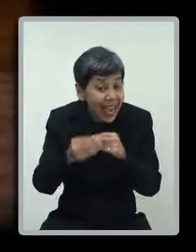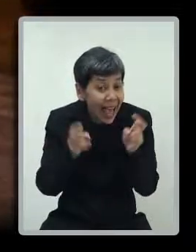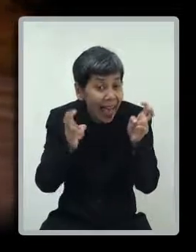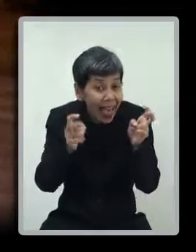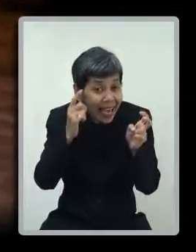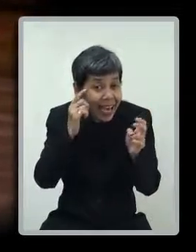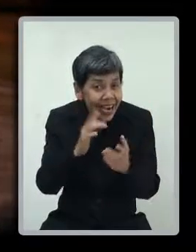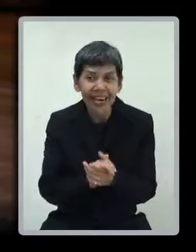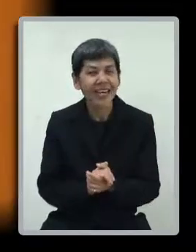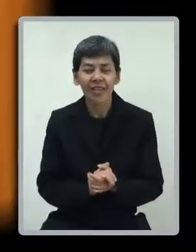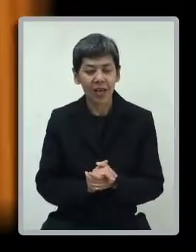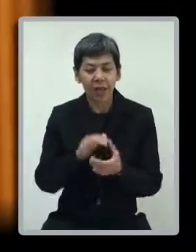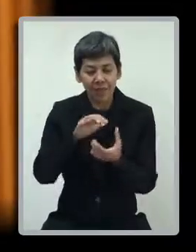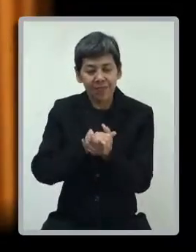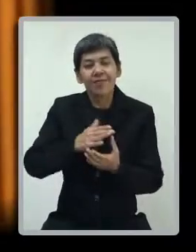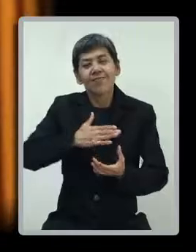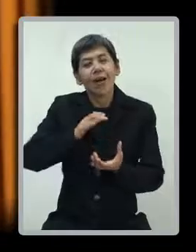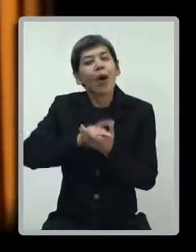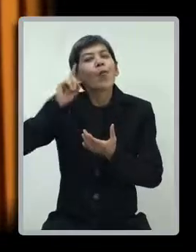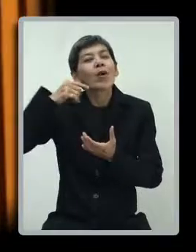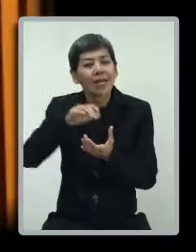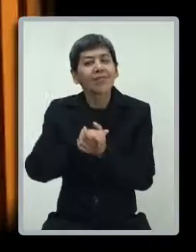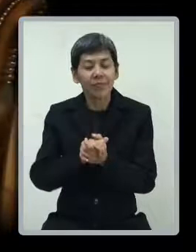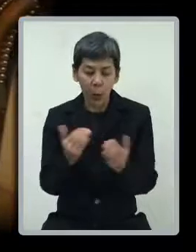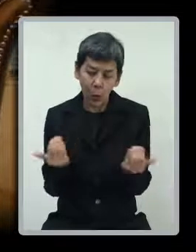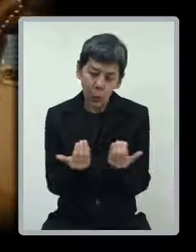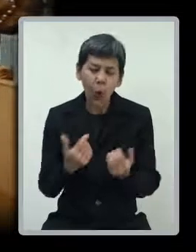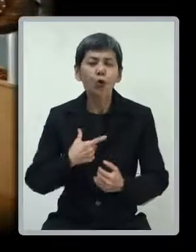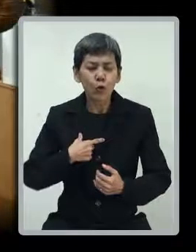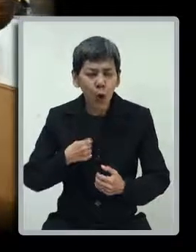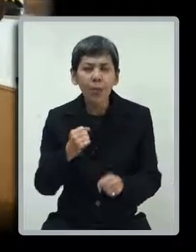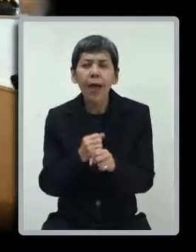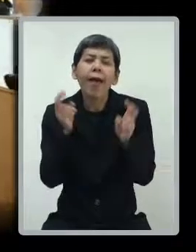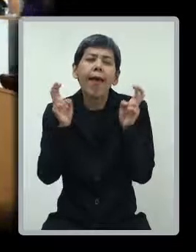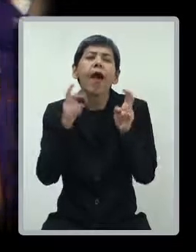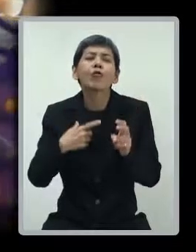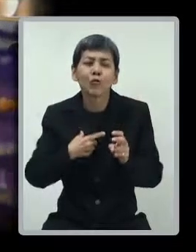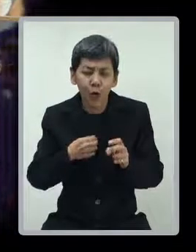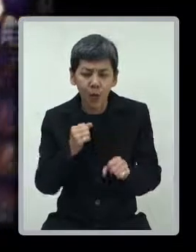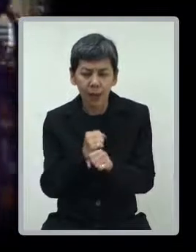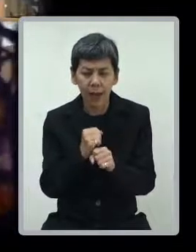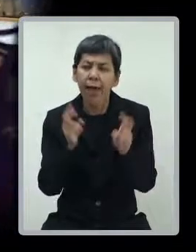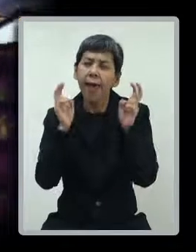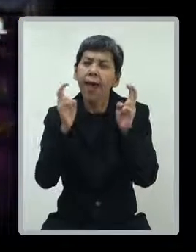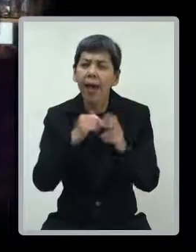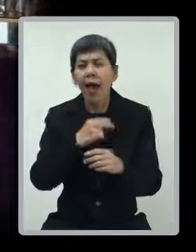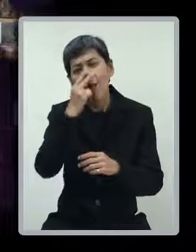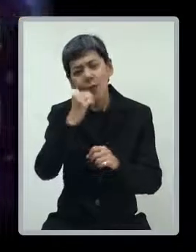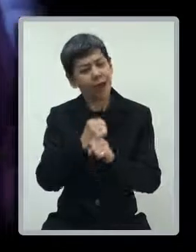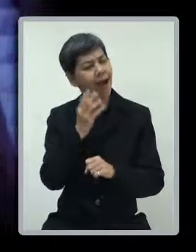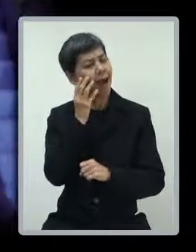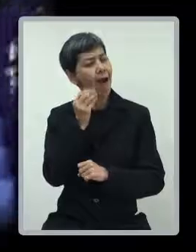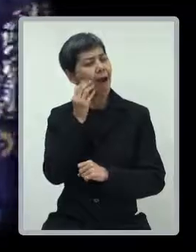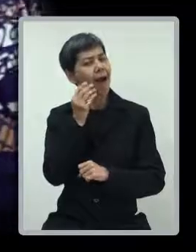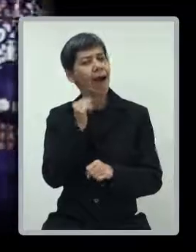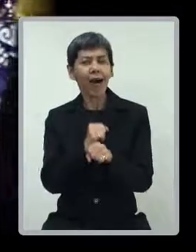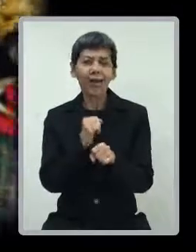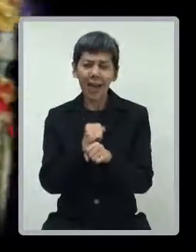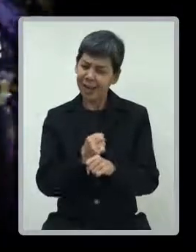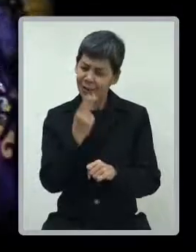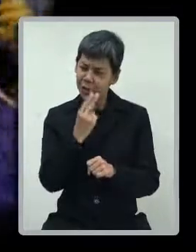ายตุ๊กตา พอดีว่าภรรยาของผมเนี่ยกับลูกๆเนี่ยเขาชอบตุ๊กตาแล้วก็ตุ๊กตาพวกนี้มันน่ารักแล้